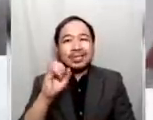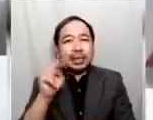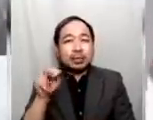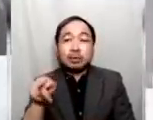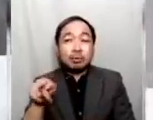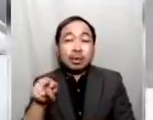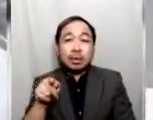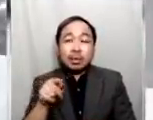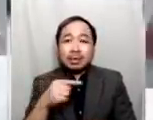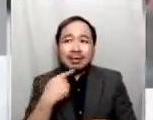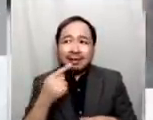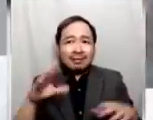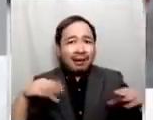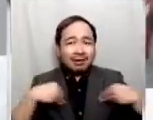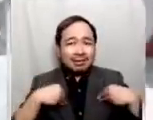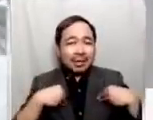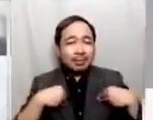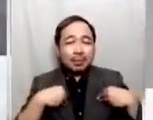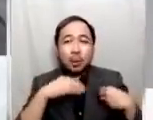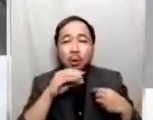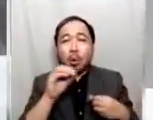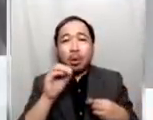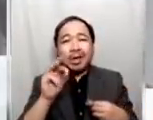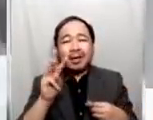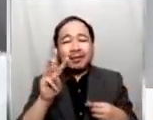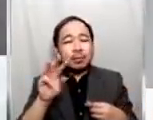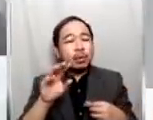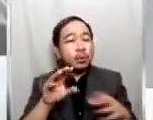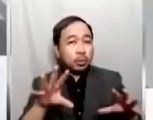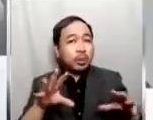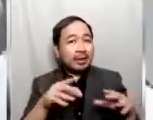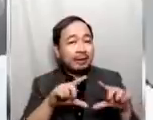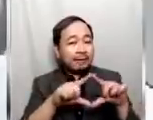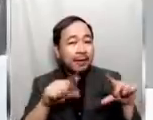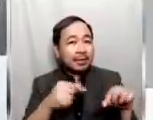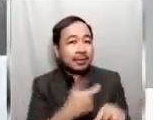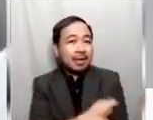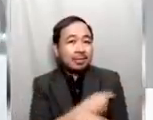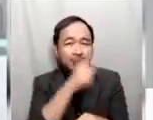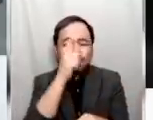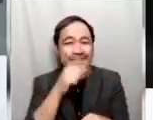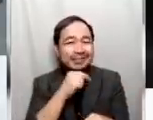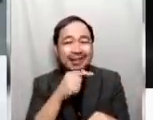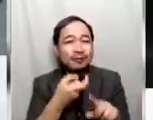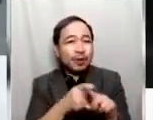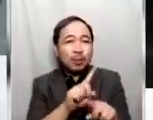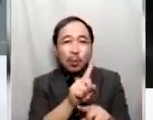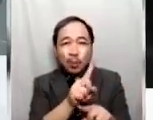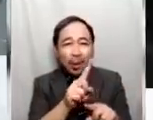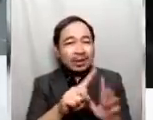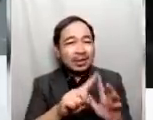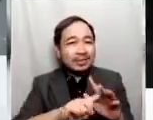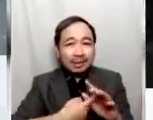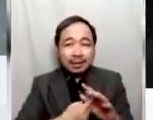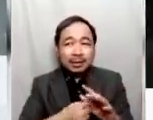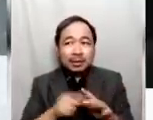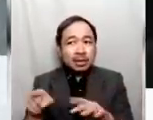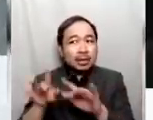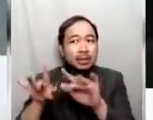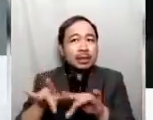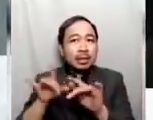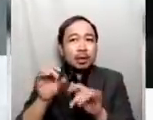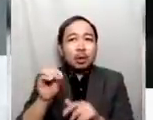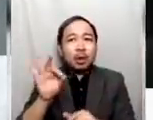OFWs dahil hindi galing sa iisang source. Kawawa naman daw ang mga OFW. Ikinalulungkot din daw ito ng